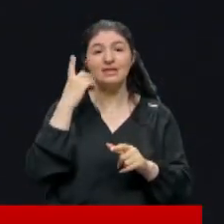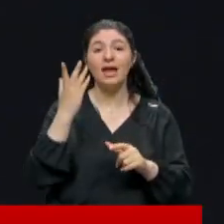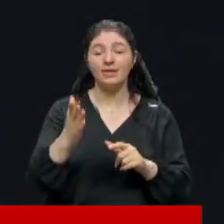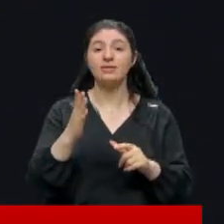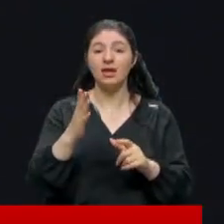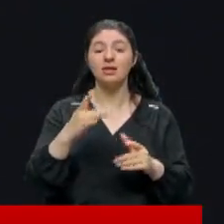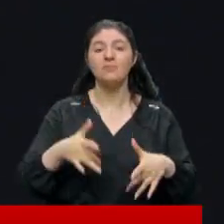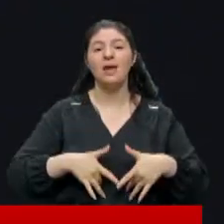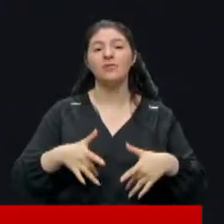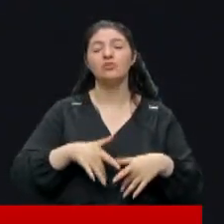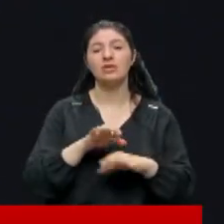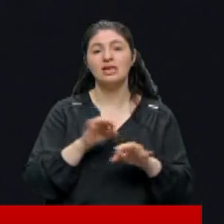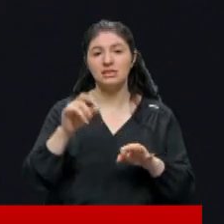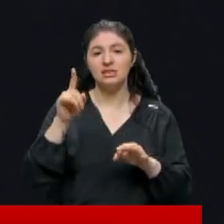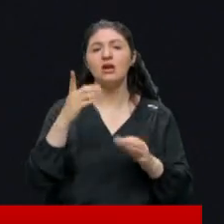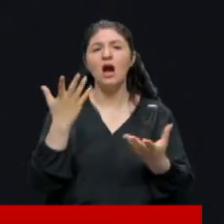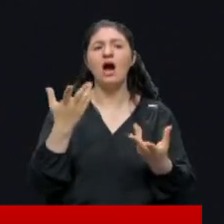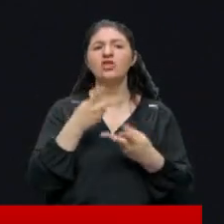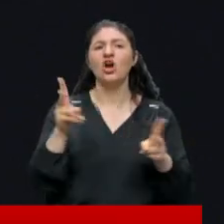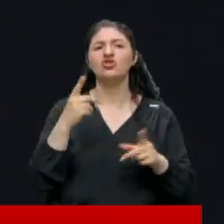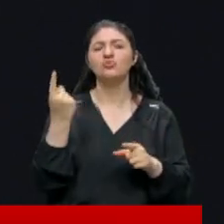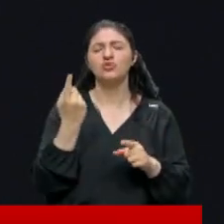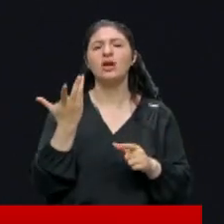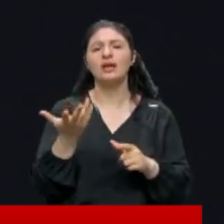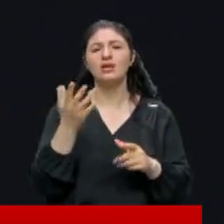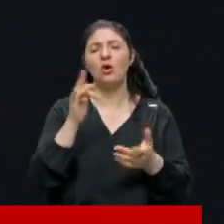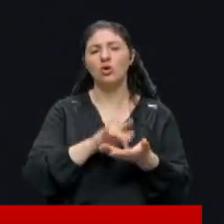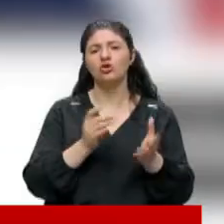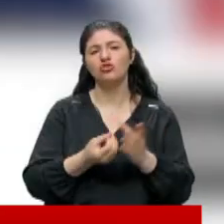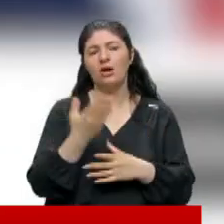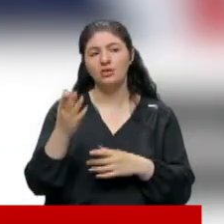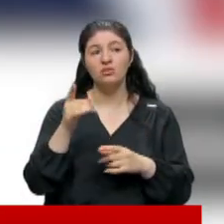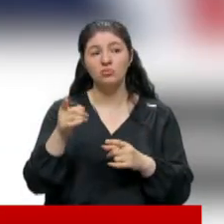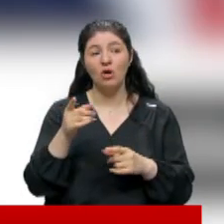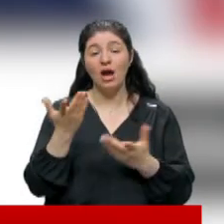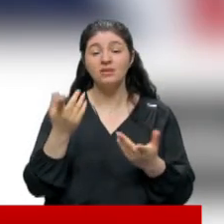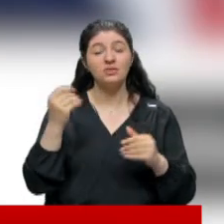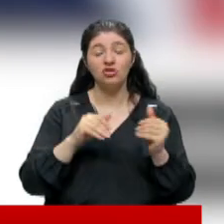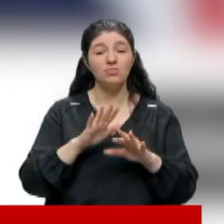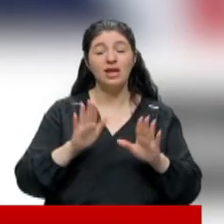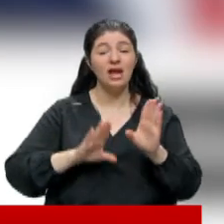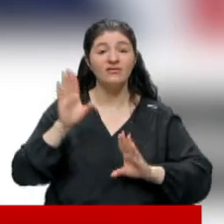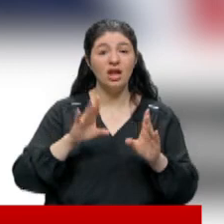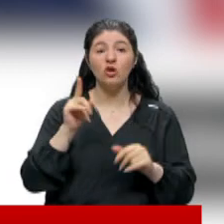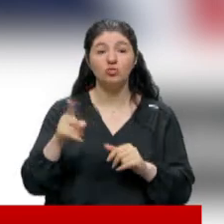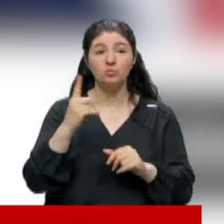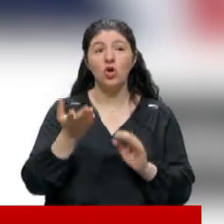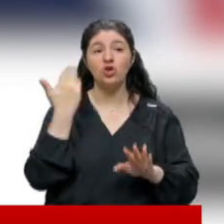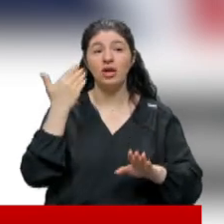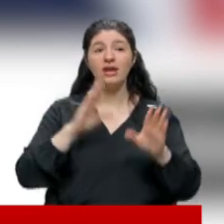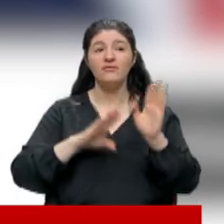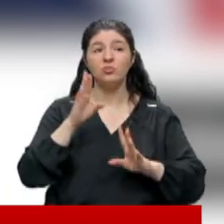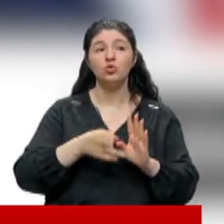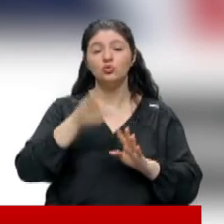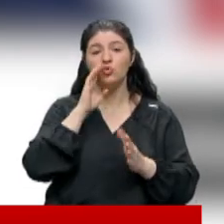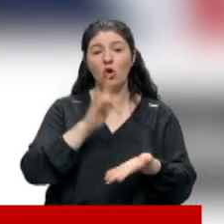zihniyetten memnuniyetsizliğini gayet açık bir şekilde ortaya koydu. Bu artık bir seçim değil, referandumdur. Bir önceki